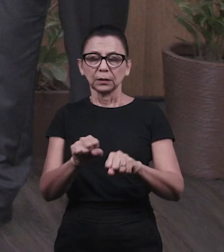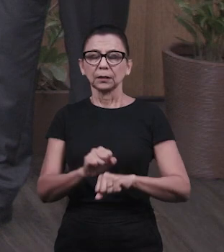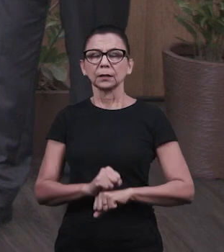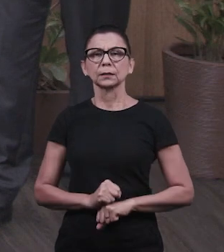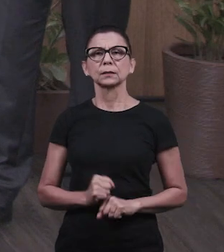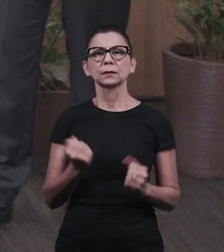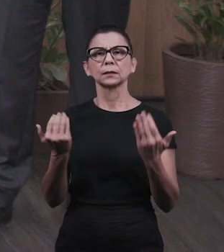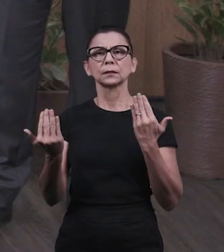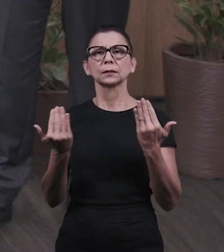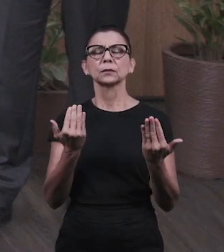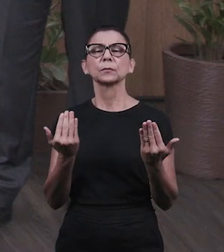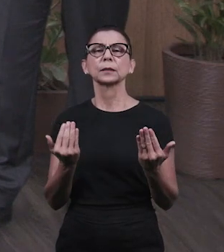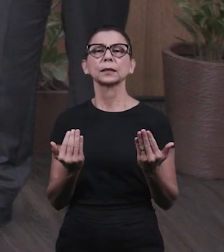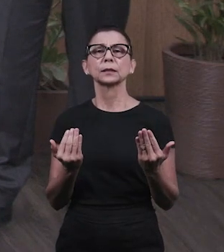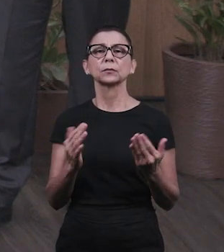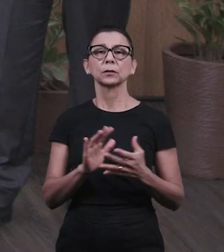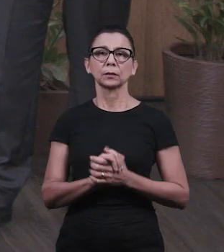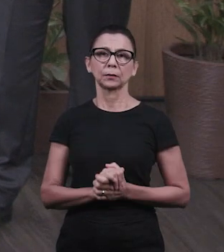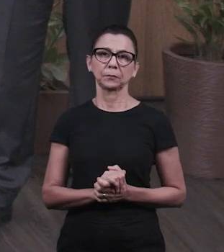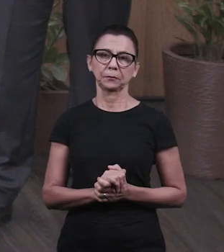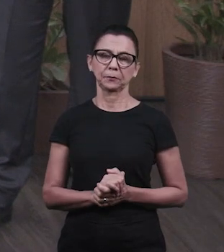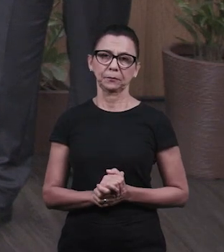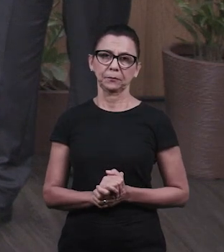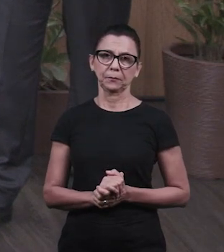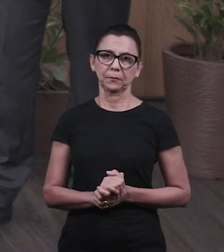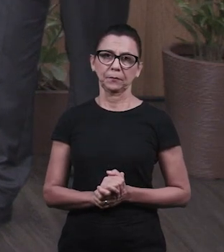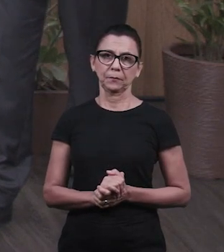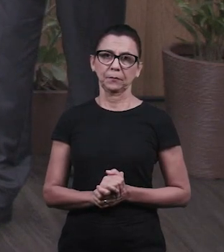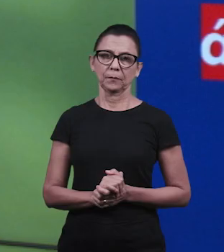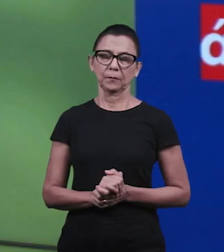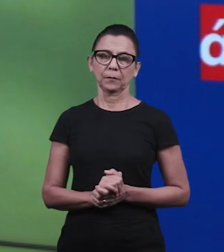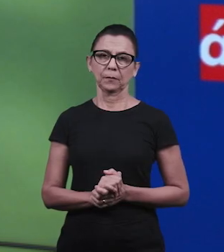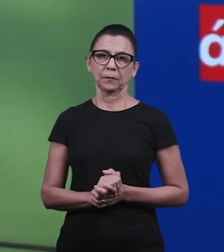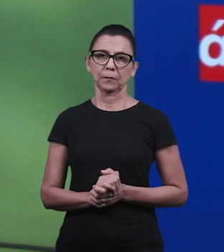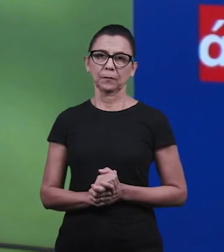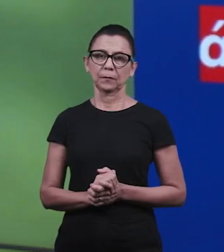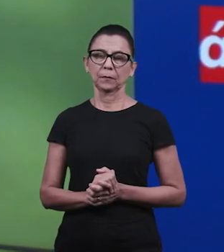путешествие верующего должно быть как? Должно